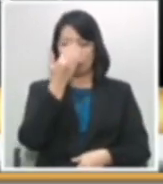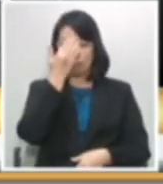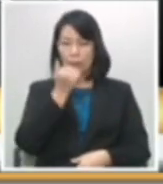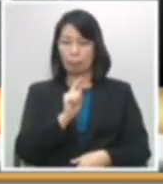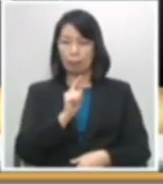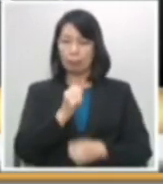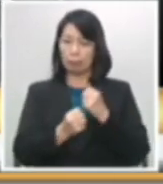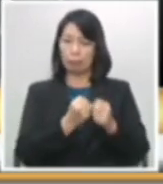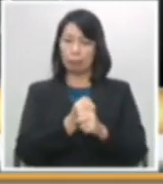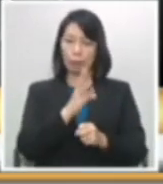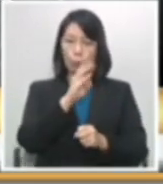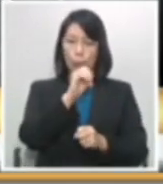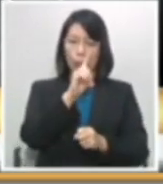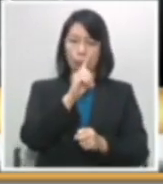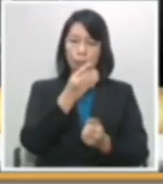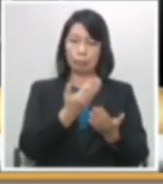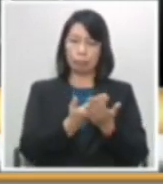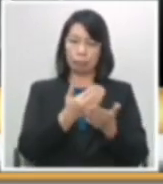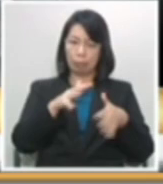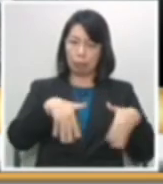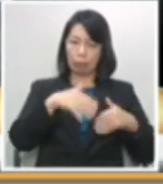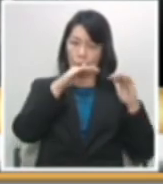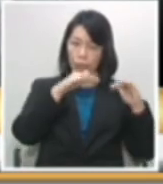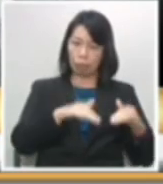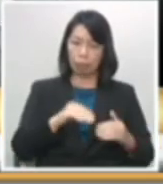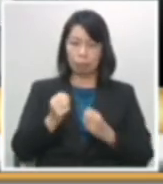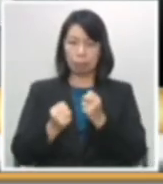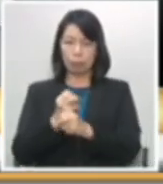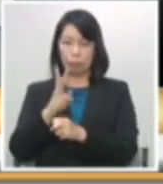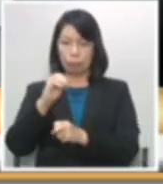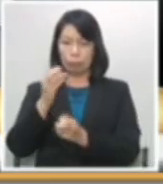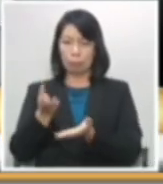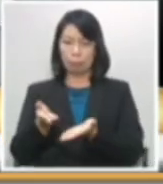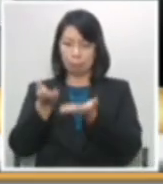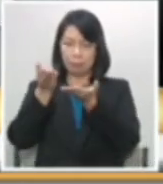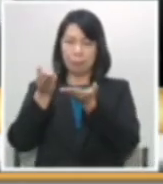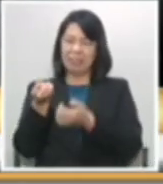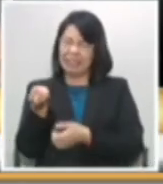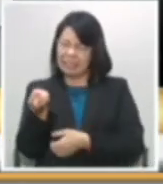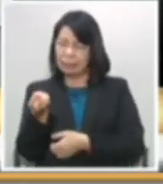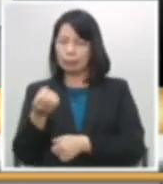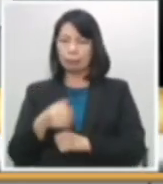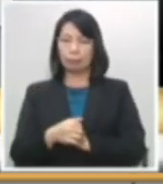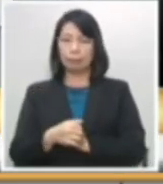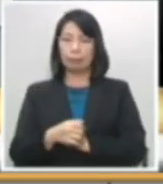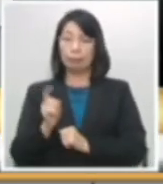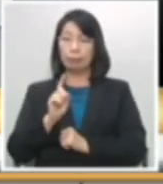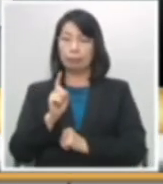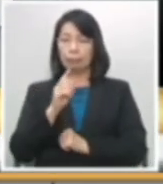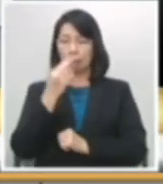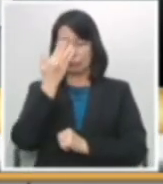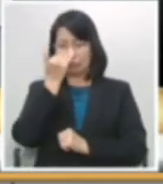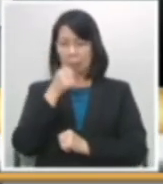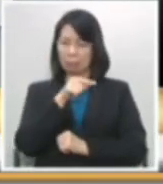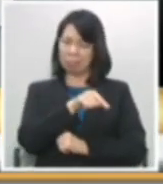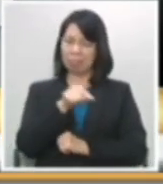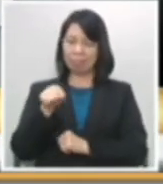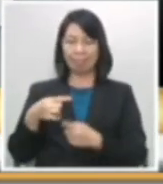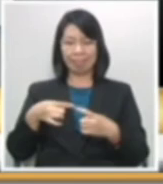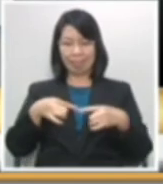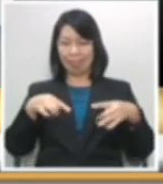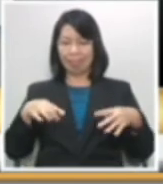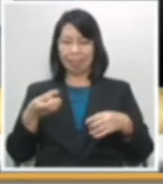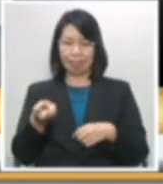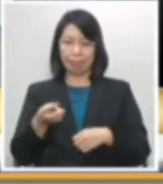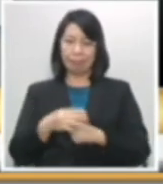ปี61ทำไมมันลดลงล่ะปี62เพิ่มขึ้นนิดหน่อยทุกอย่างมันเหมือนม้าลำปางเลยตรงไปหมดเลย